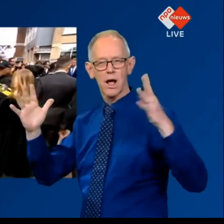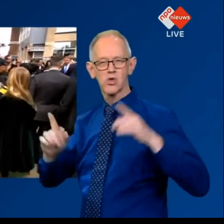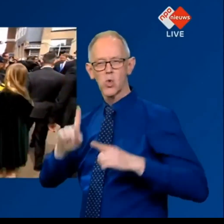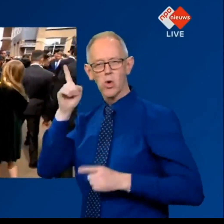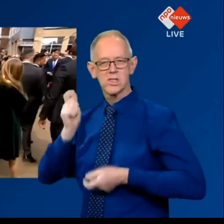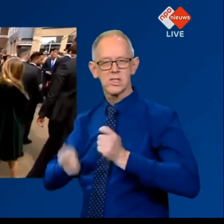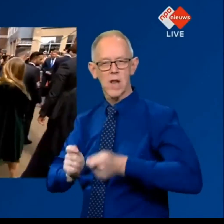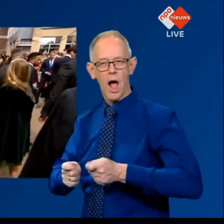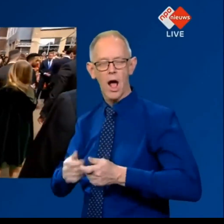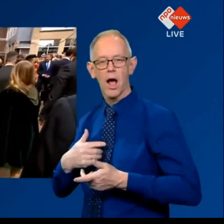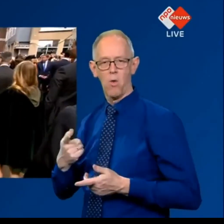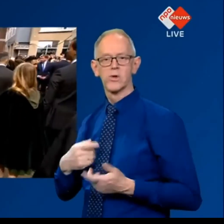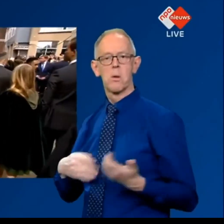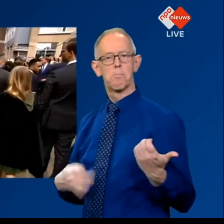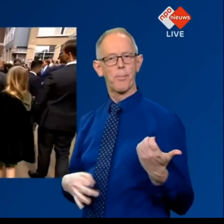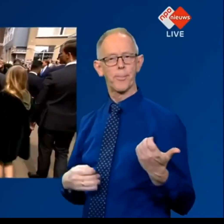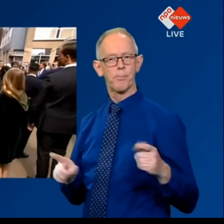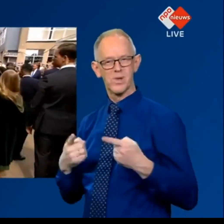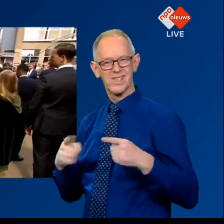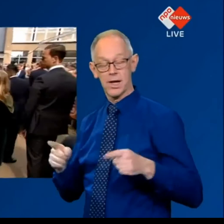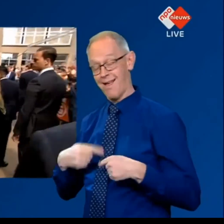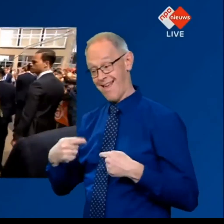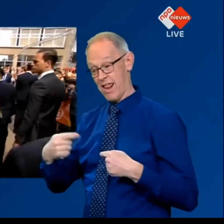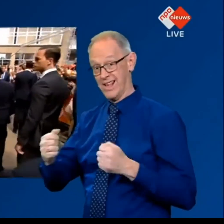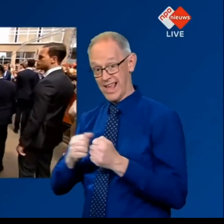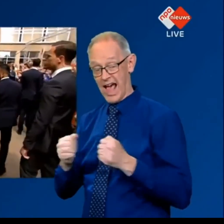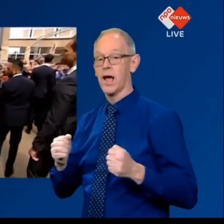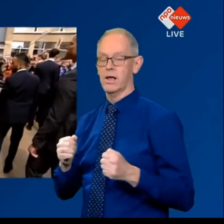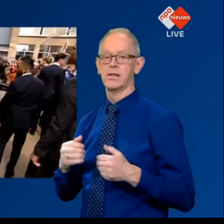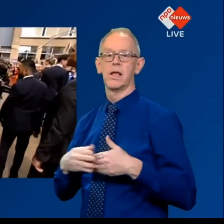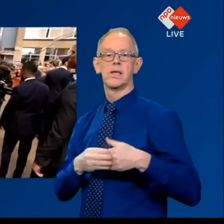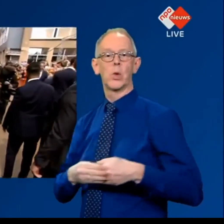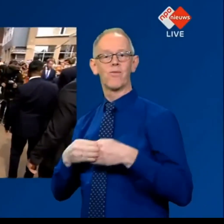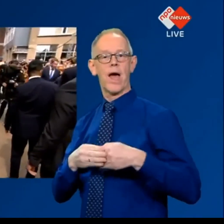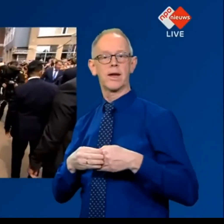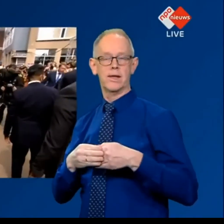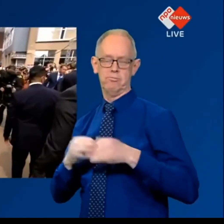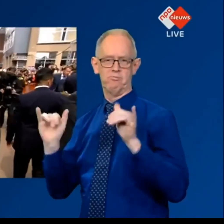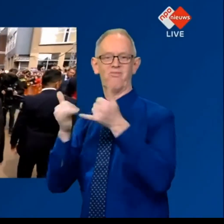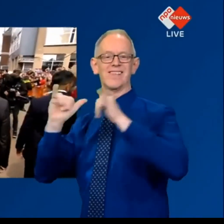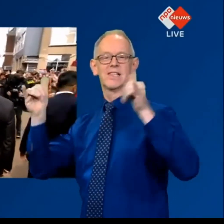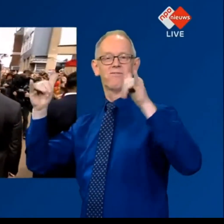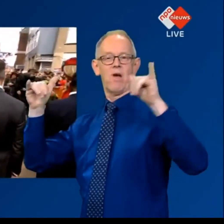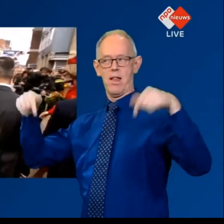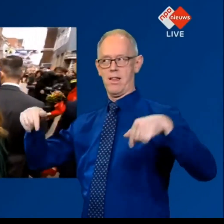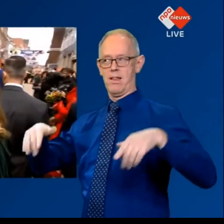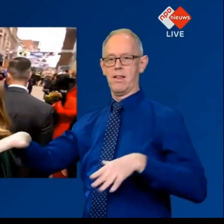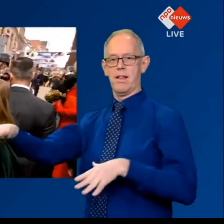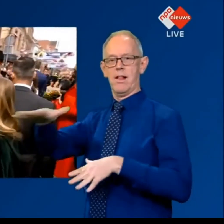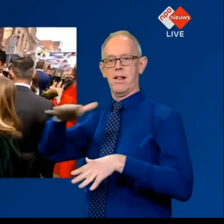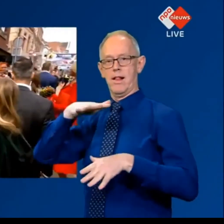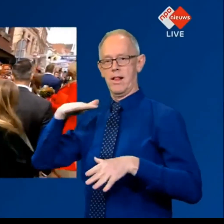popmuziek. Ieder jaar in januari is dat festival hier te zien.